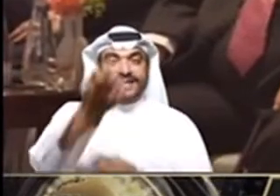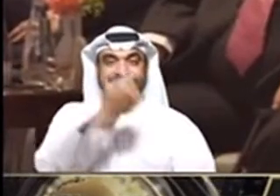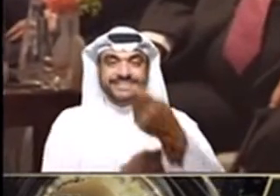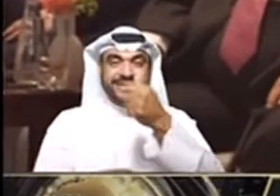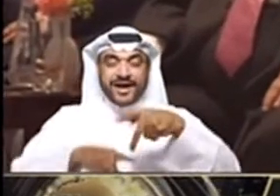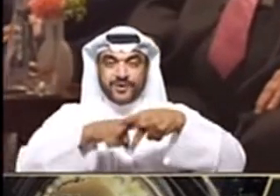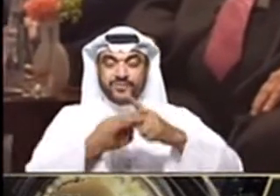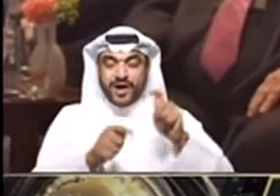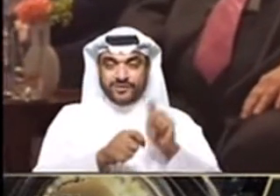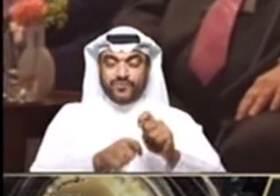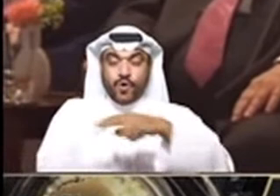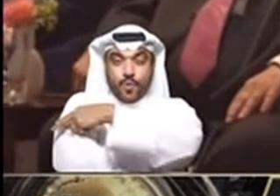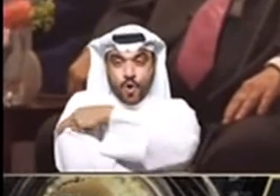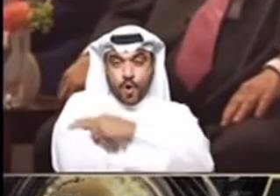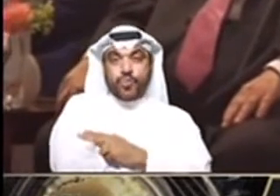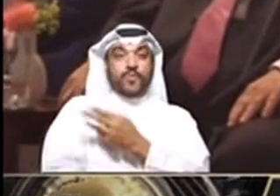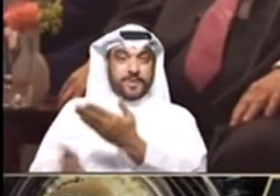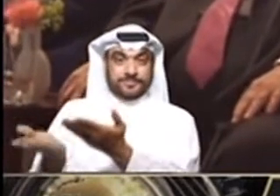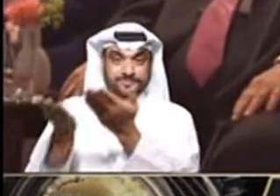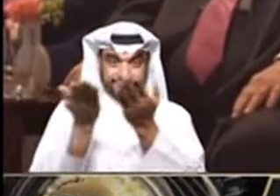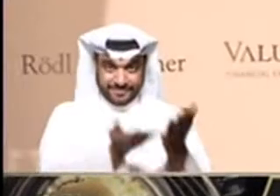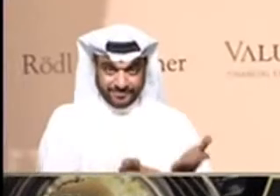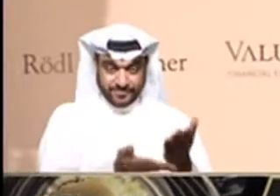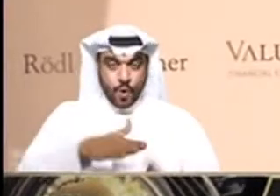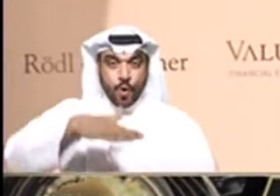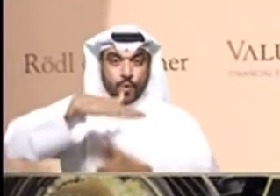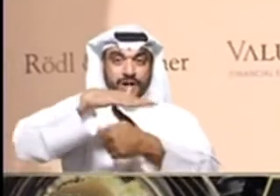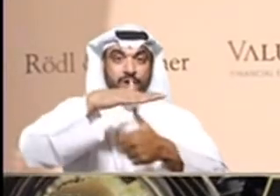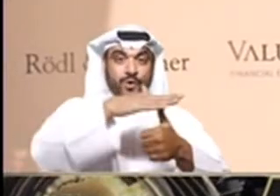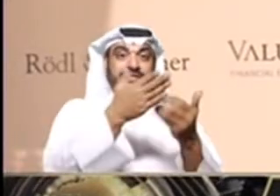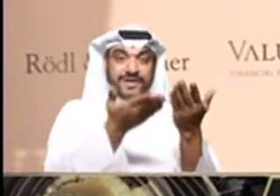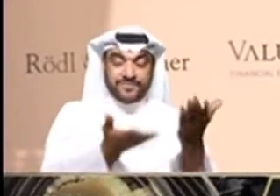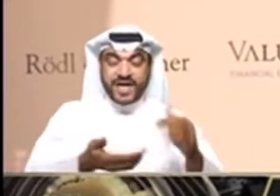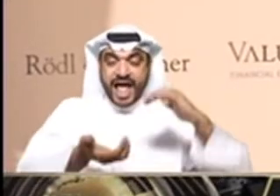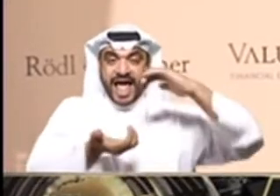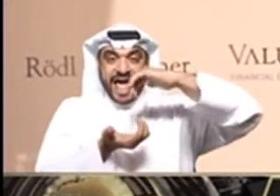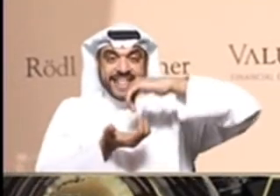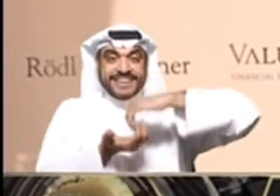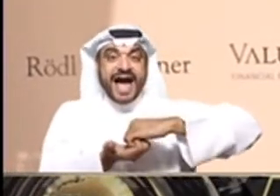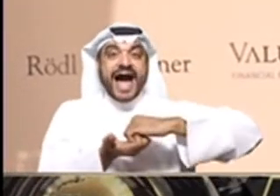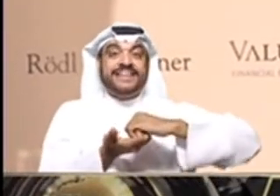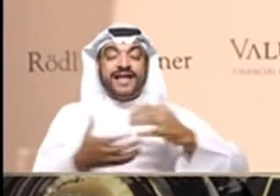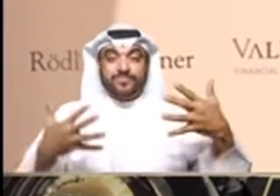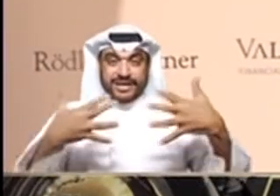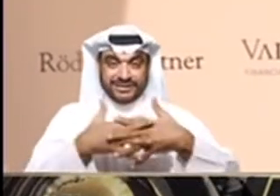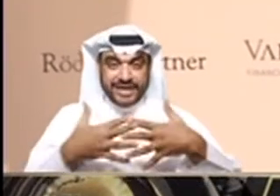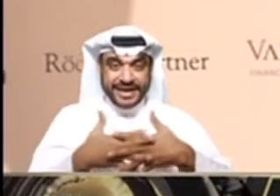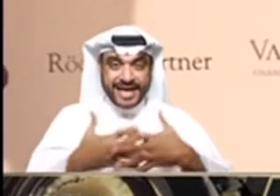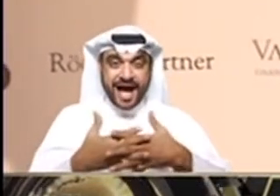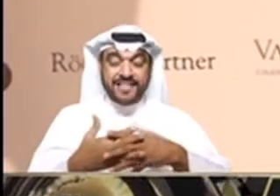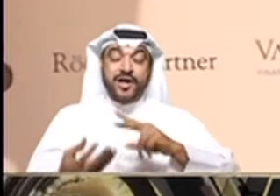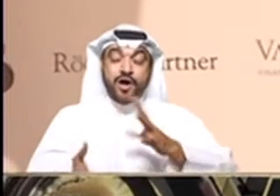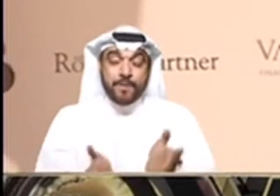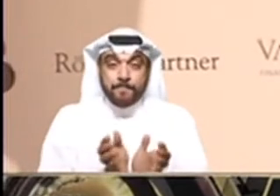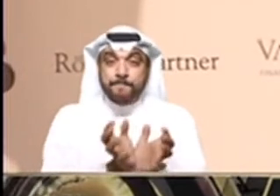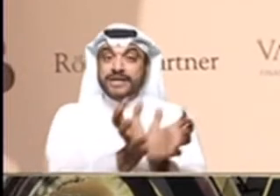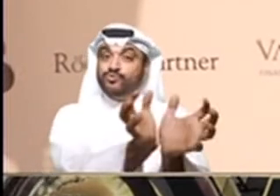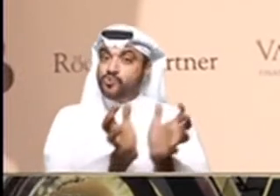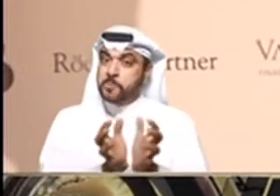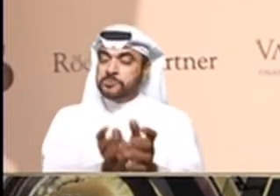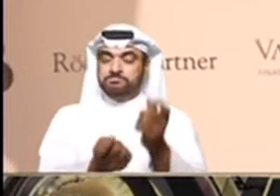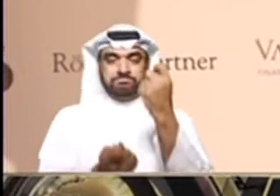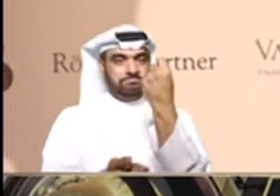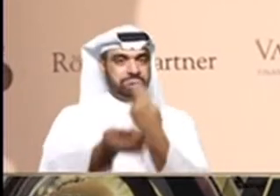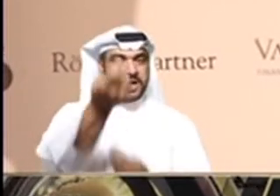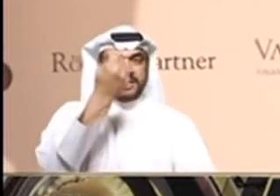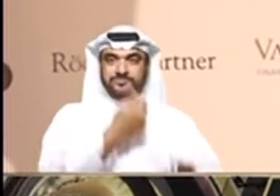أعضاء مجلس إدارتها ورؤساء وممثلي الاتحادات النوعية ومجموعة من الشركات ذات التعامل